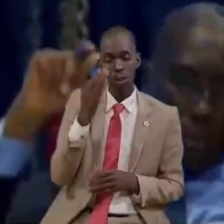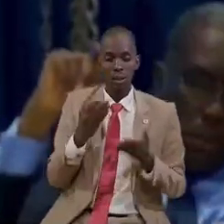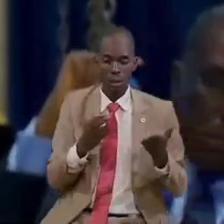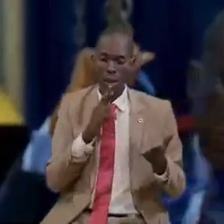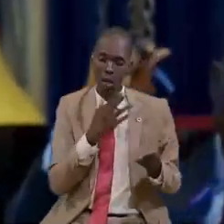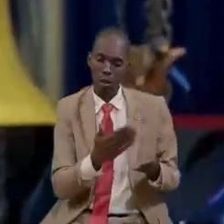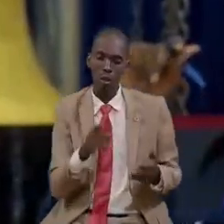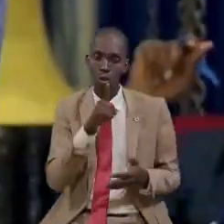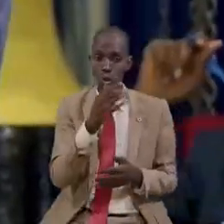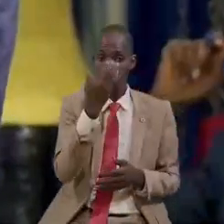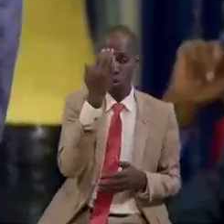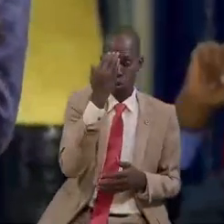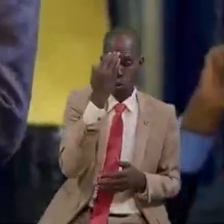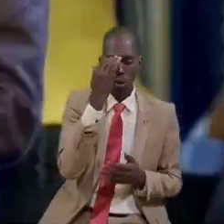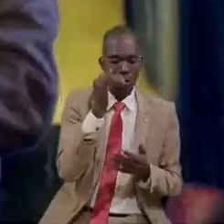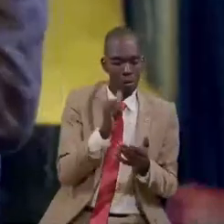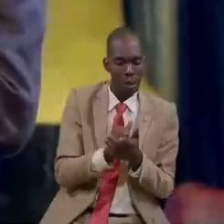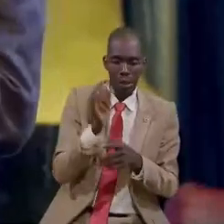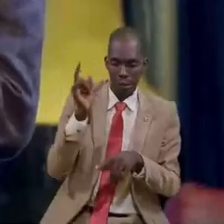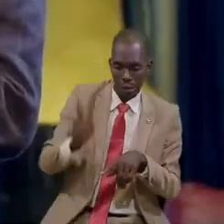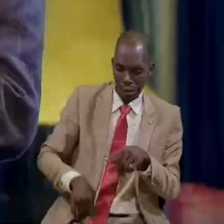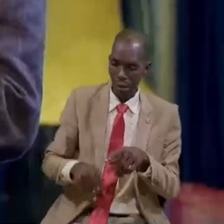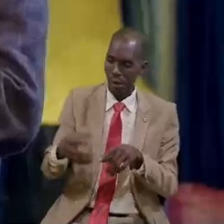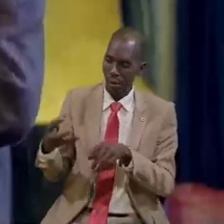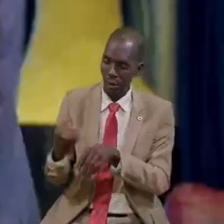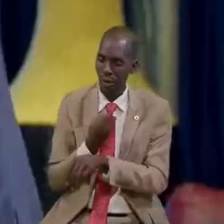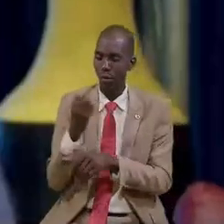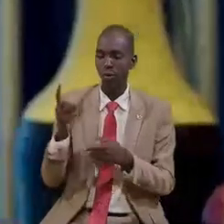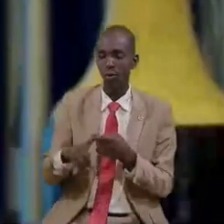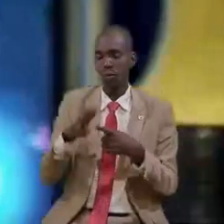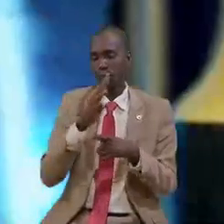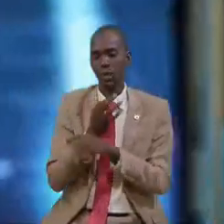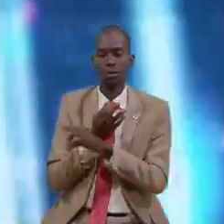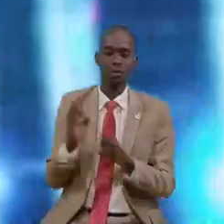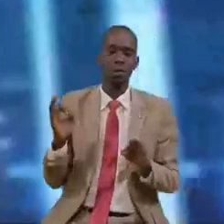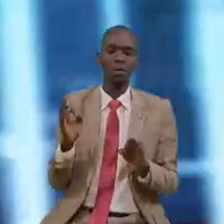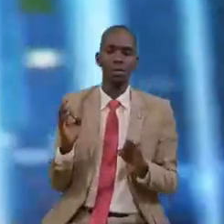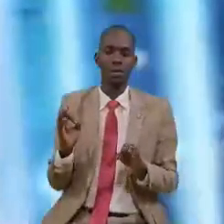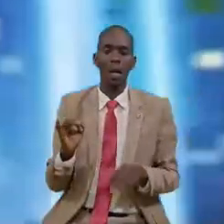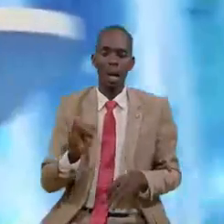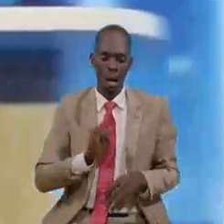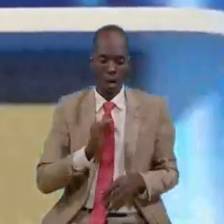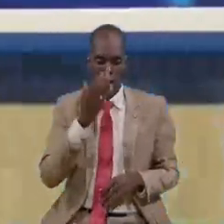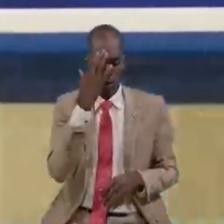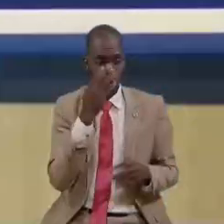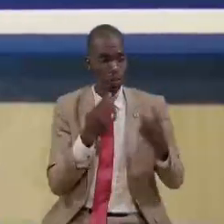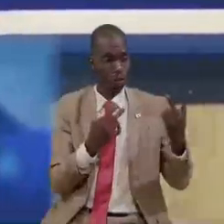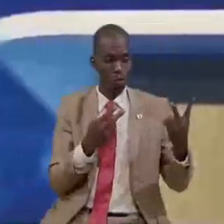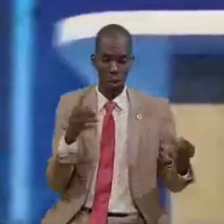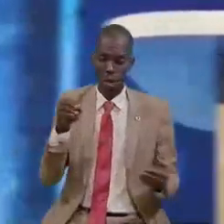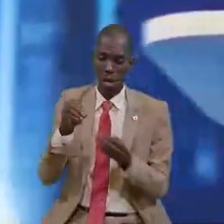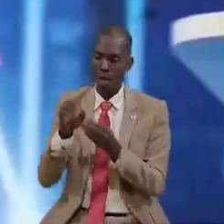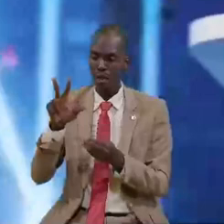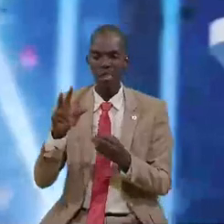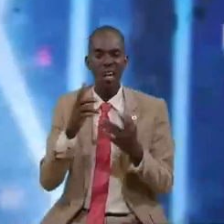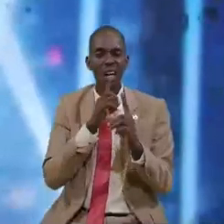savez qui ne peuvent pas vous amener à la rédemption. Vous savez que je sais que 2